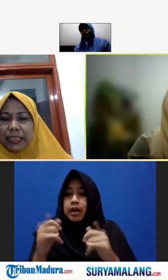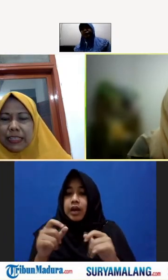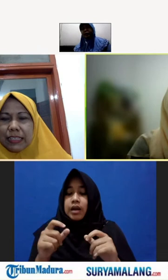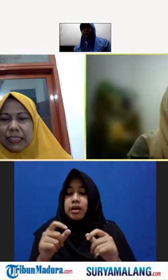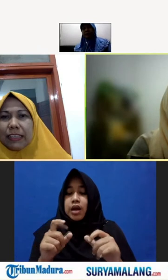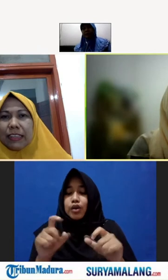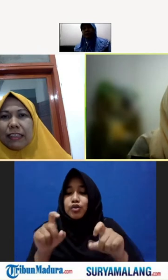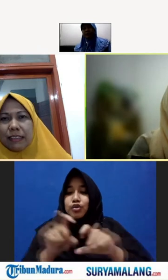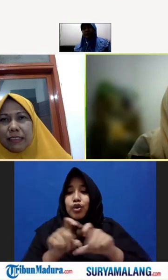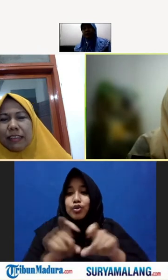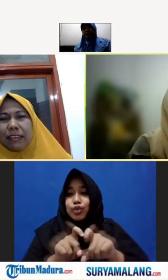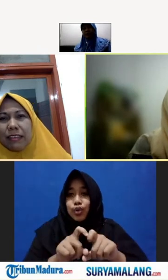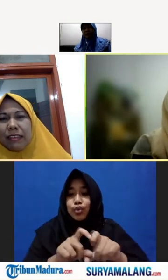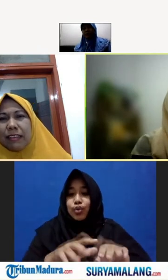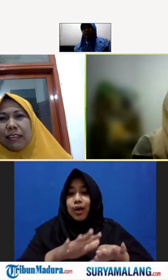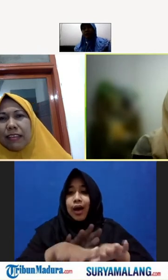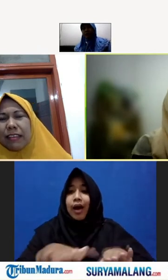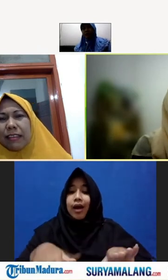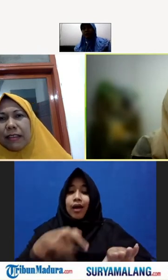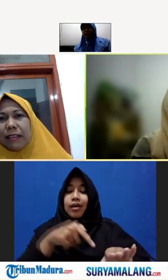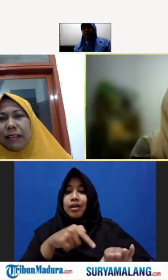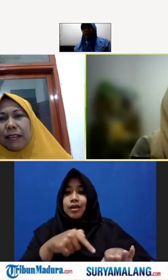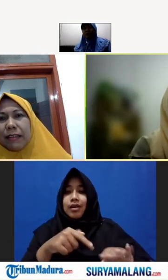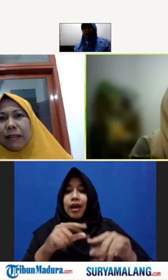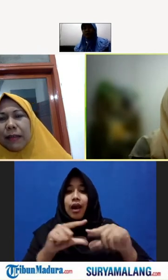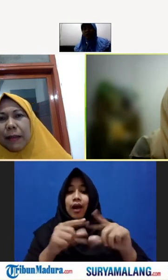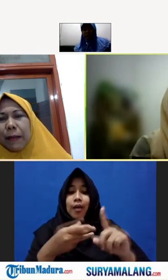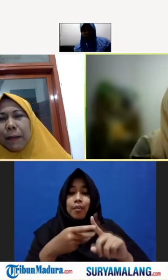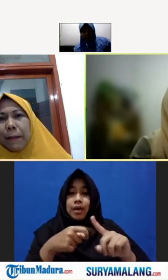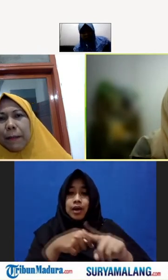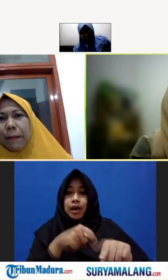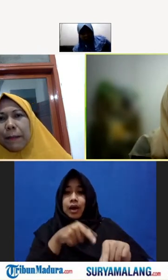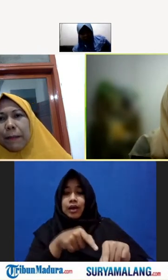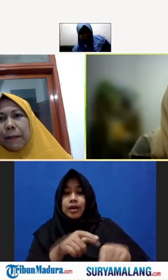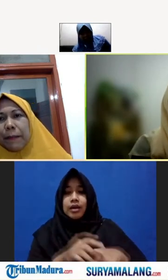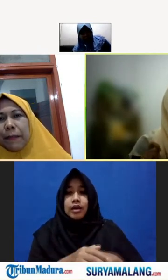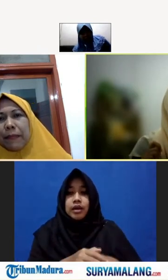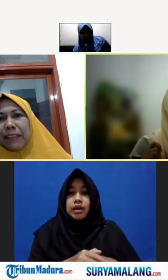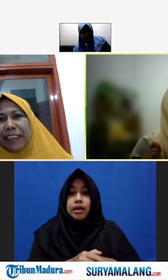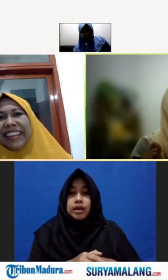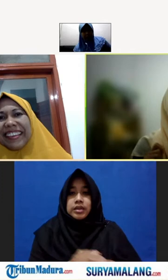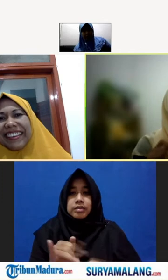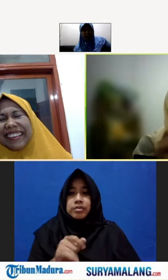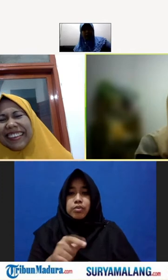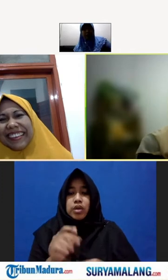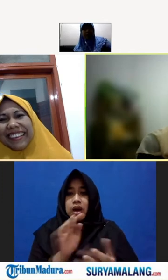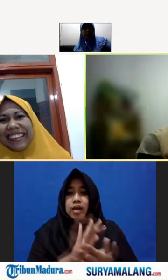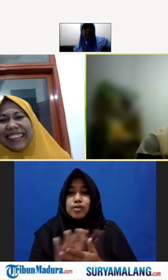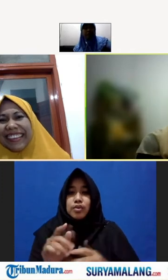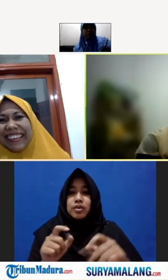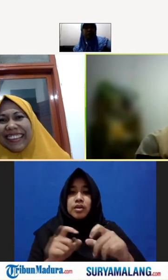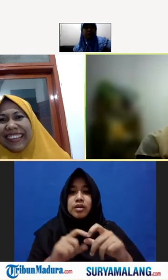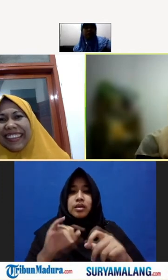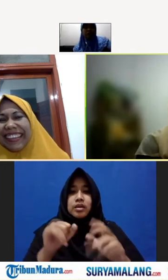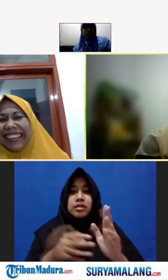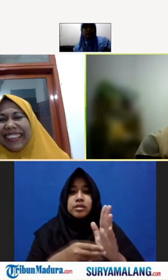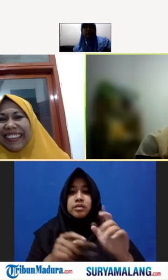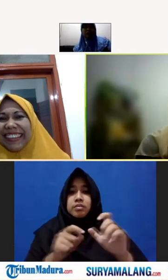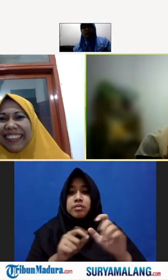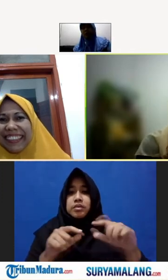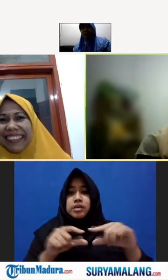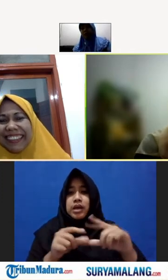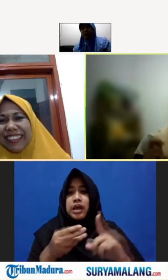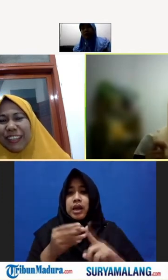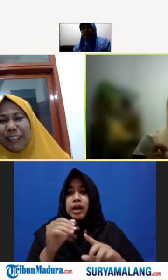ibu. Tapi yang kayak gini tuh bukan simsalabim ya, bukan kayak, ah, aku mau kenalin